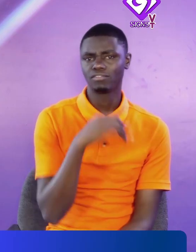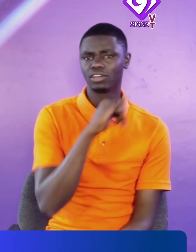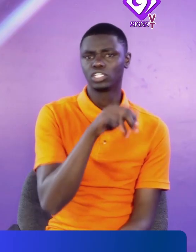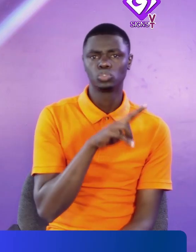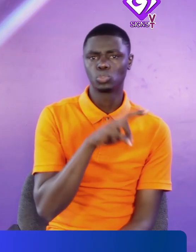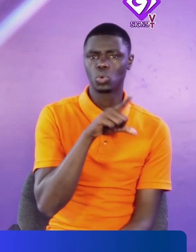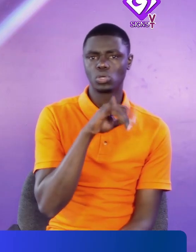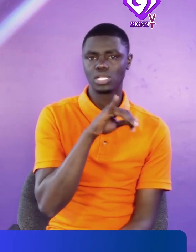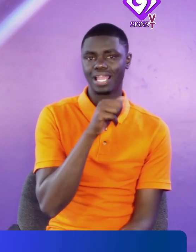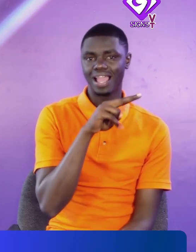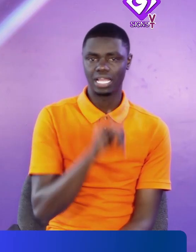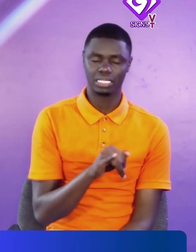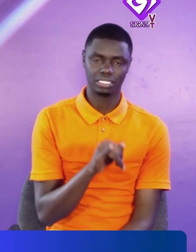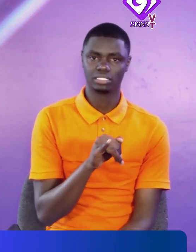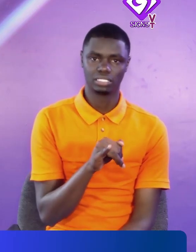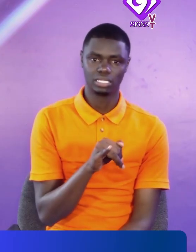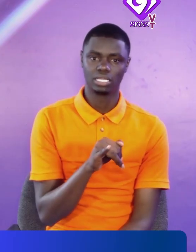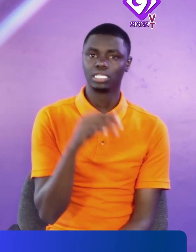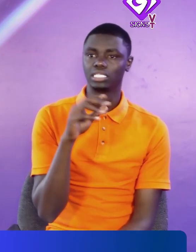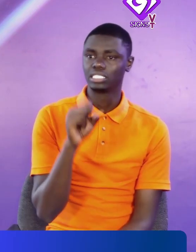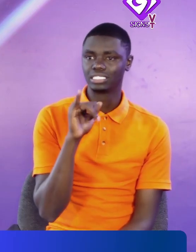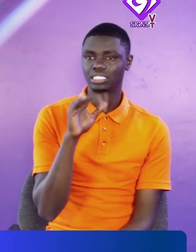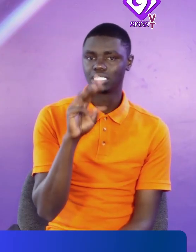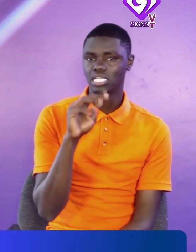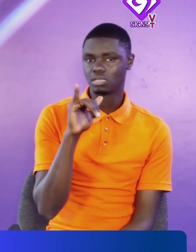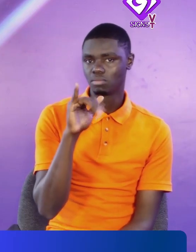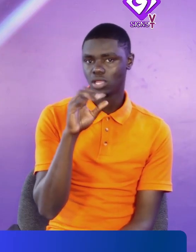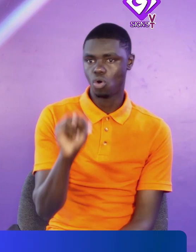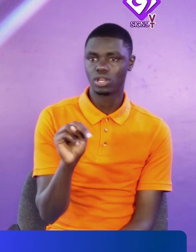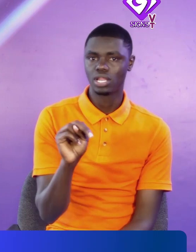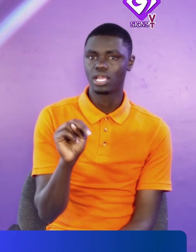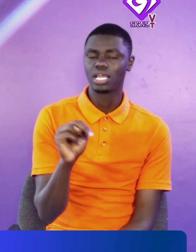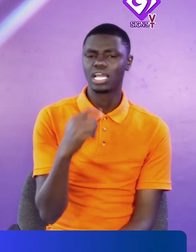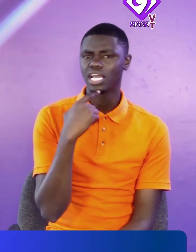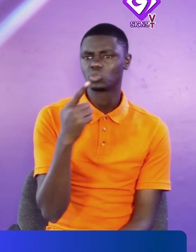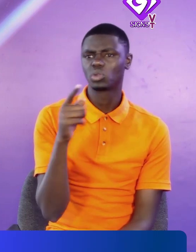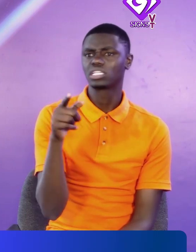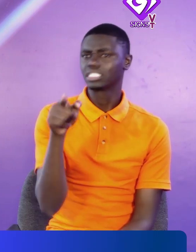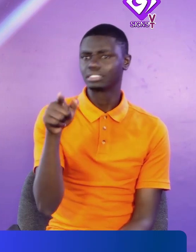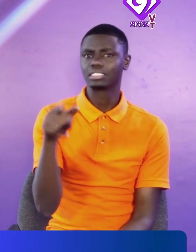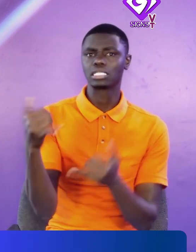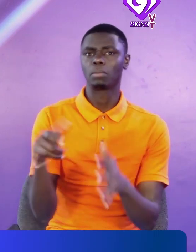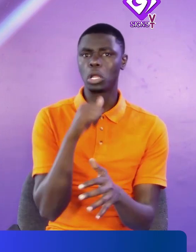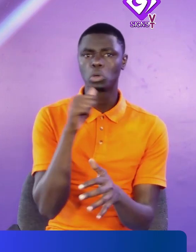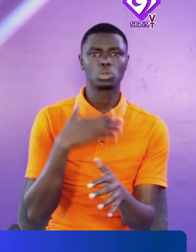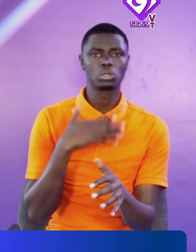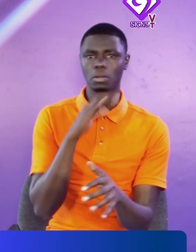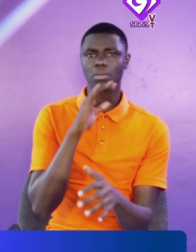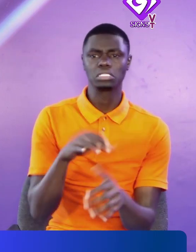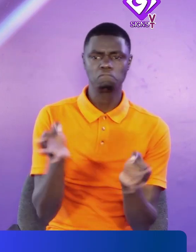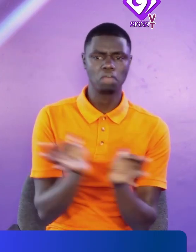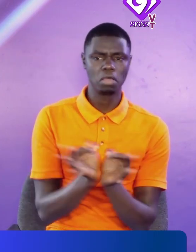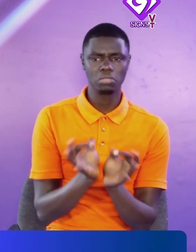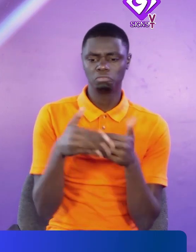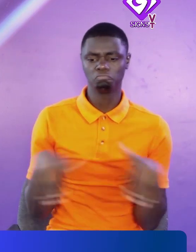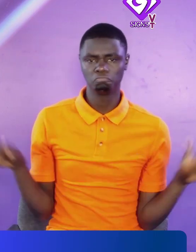Diego Simeone, Diego Simeone amchukuliagi kama mtoto wake. Anamchukulia kama player. Mambo ya family matters